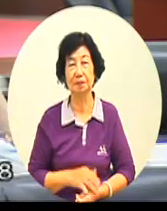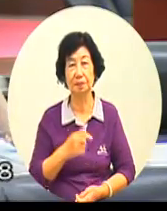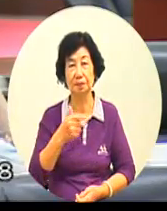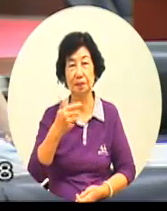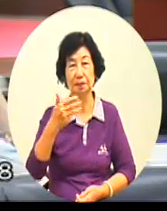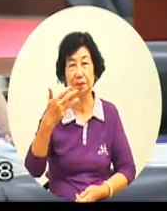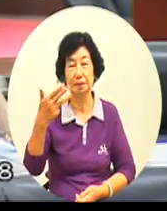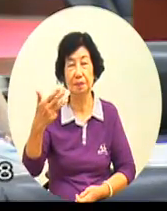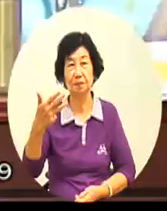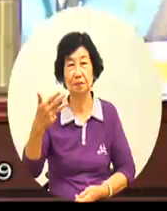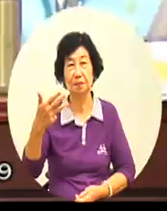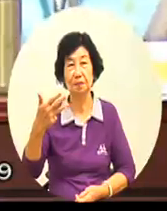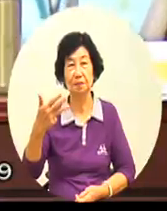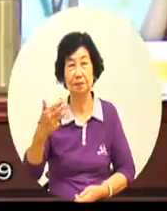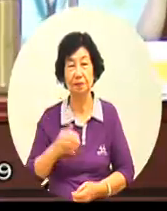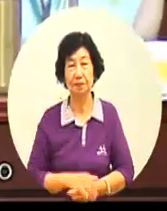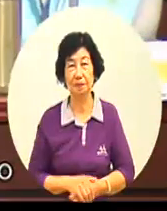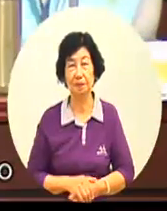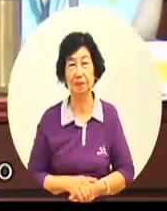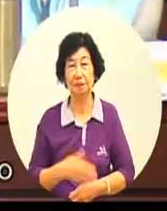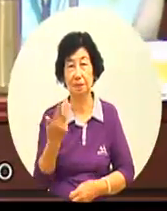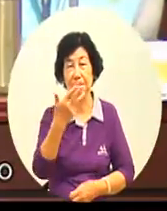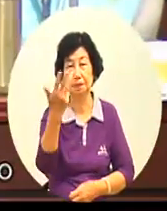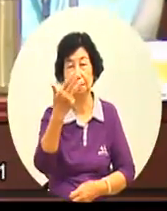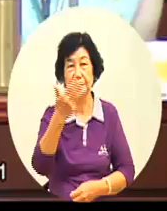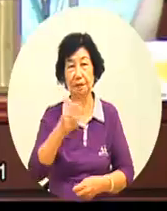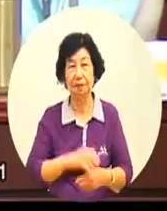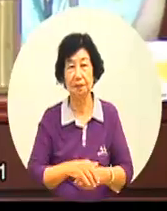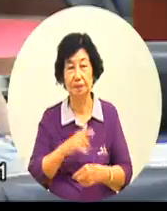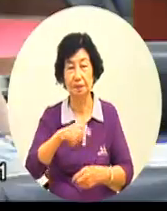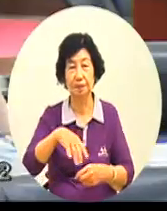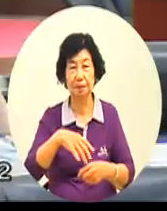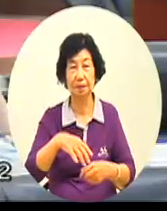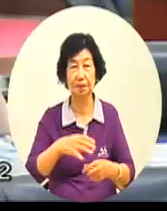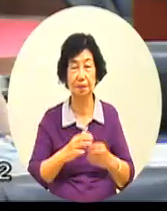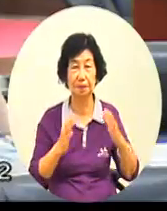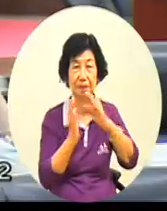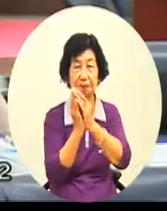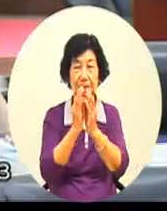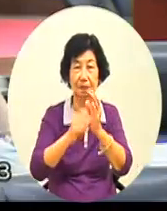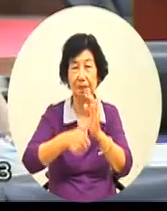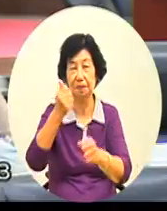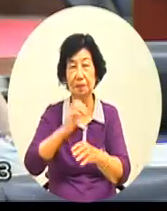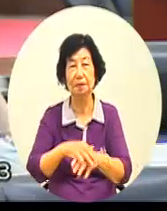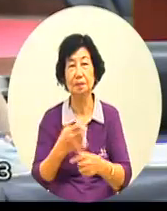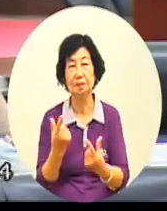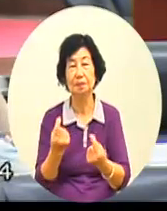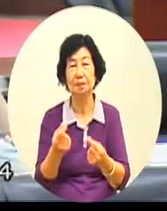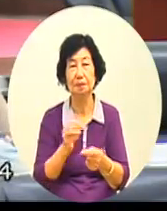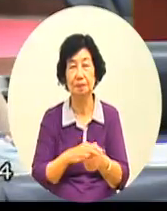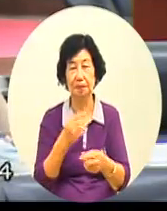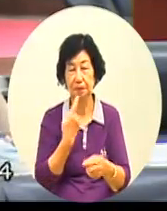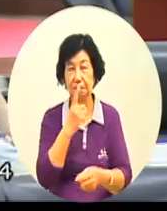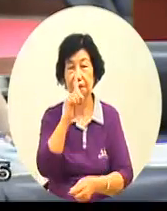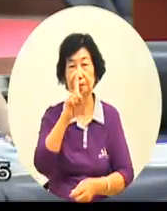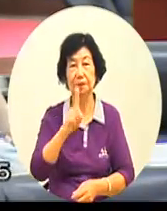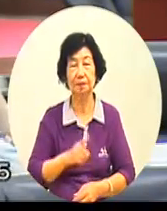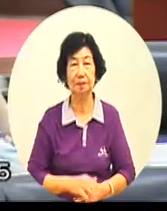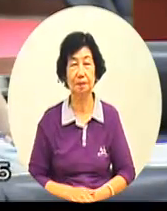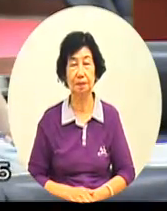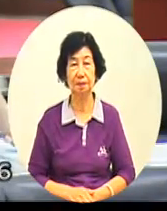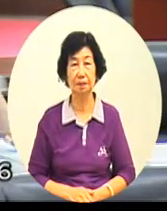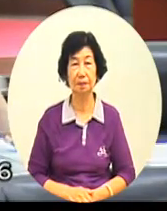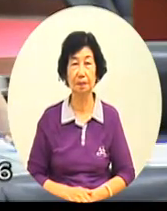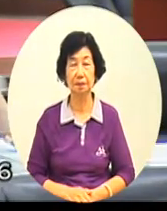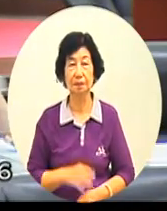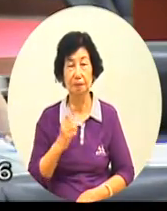八，好，我们八位包括我们姚局长也是单身。好，所以单身的比例